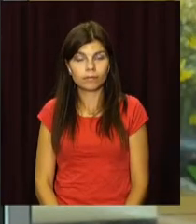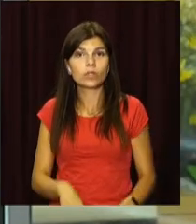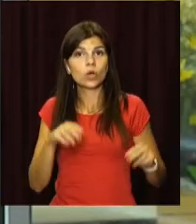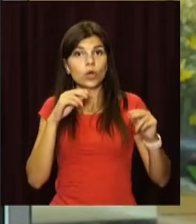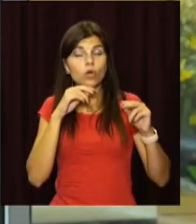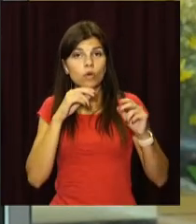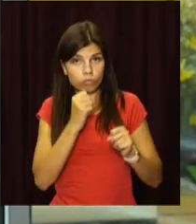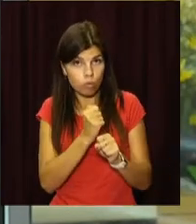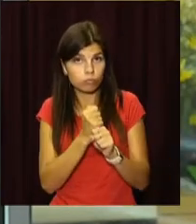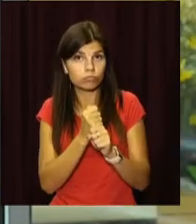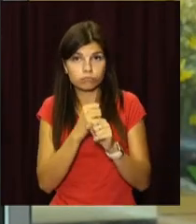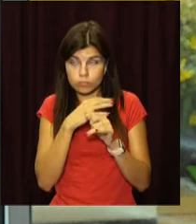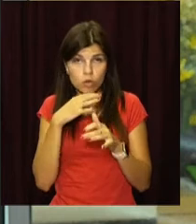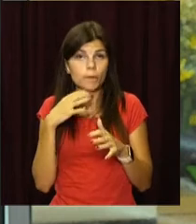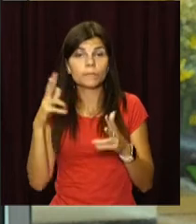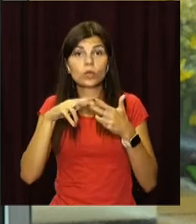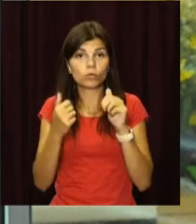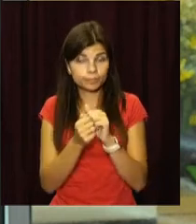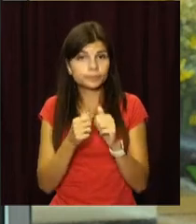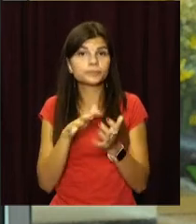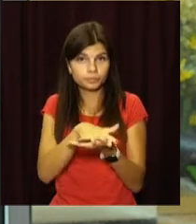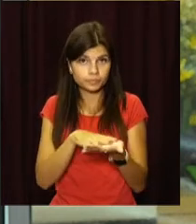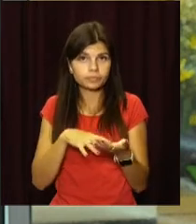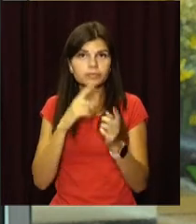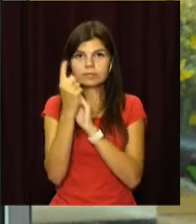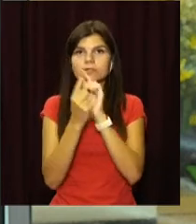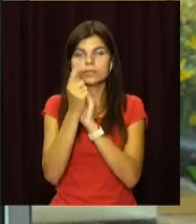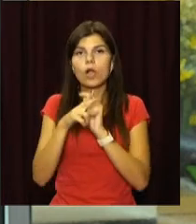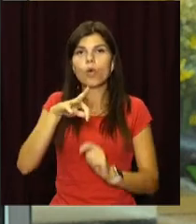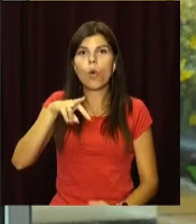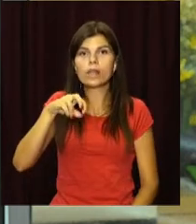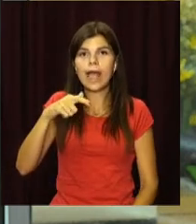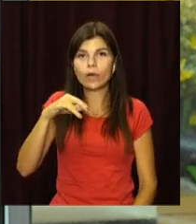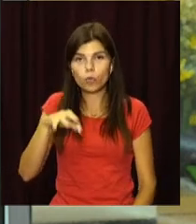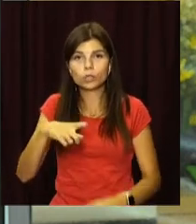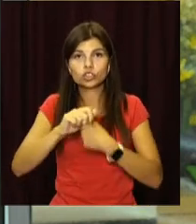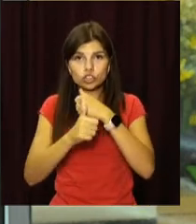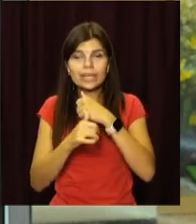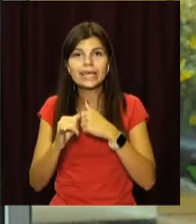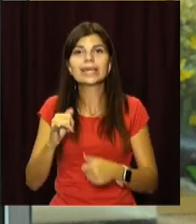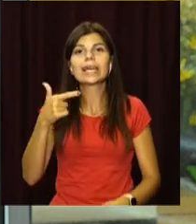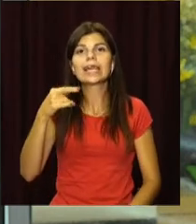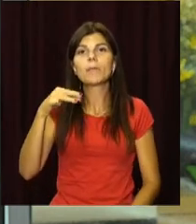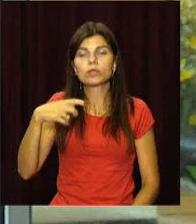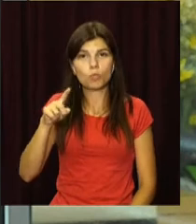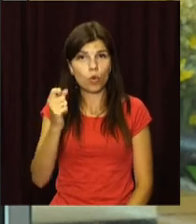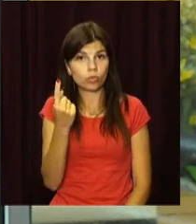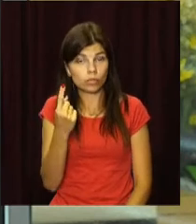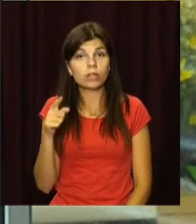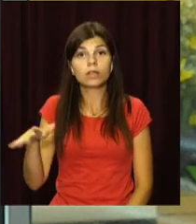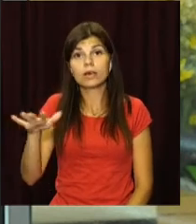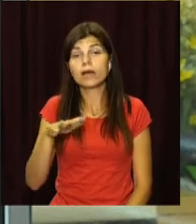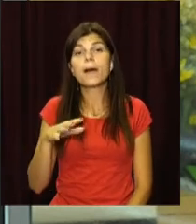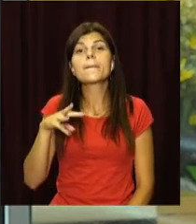Роботи у розпалі. У Кам'янському триває масштабна реконструкція колегіуму номер 16 та гімназії номер 11. Очільник міста